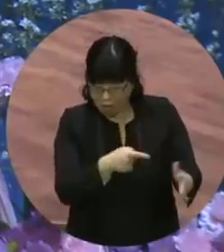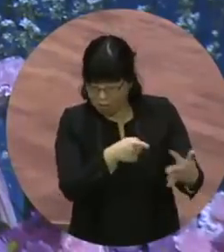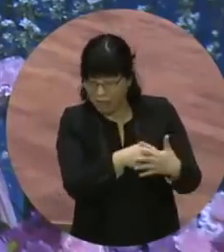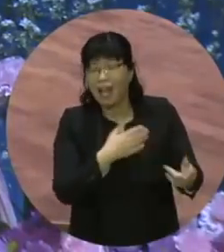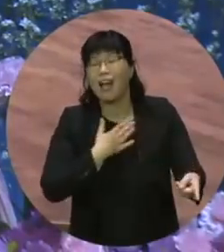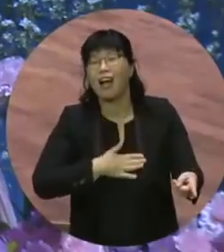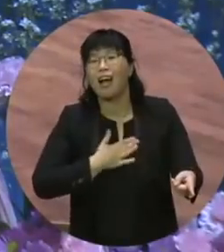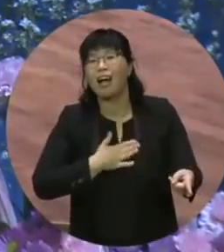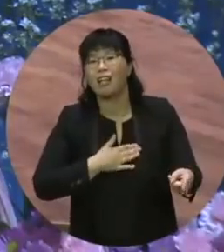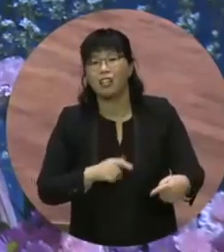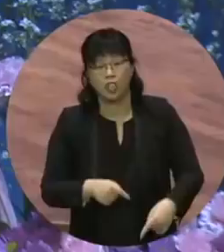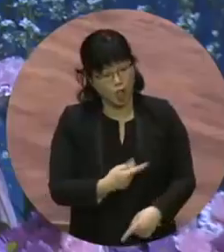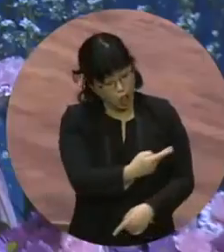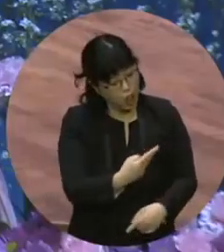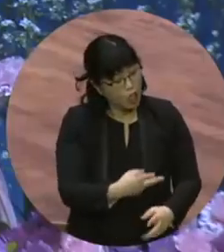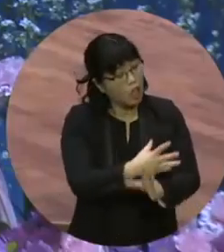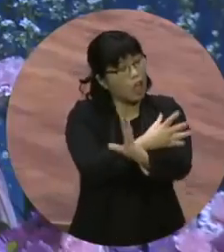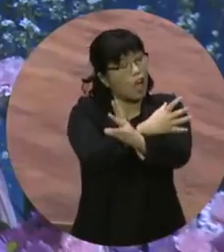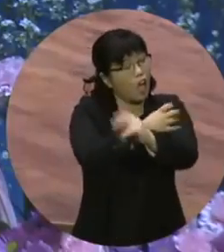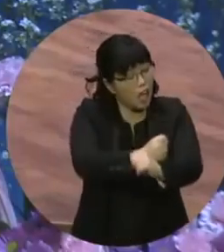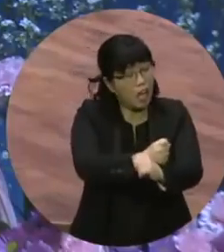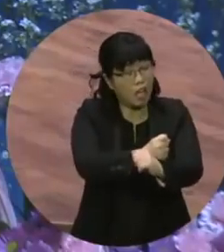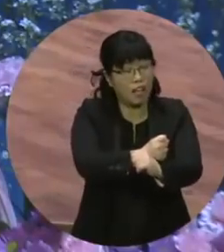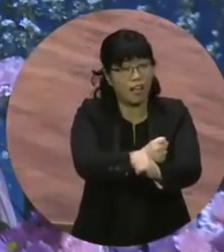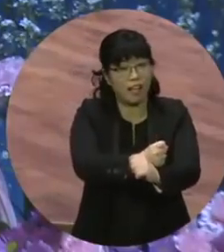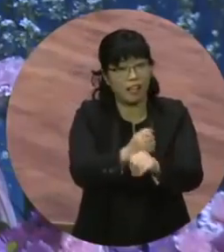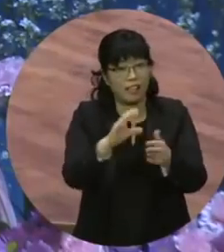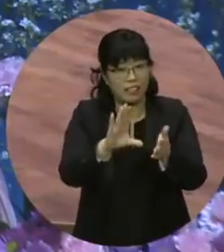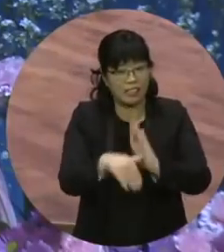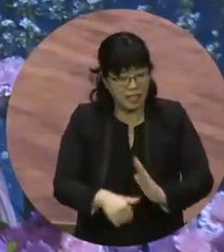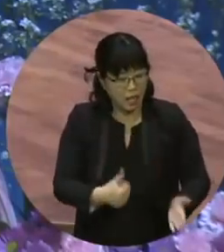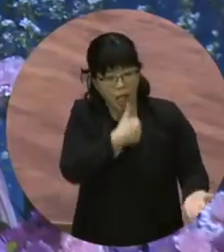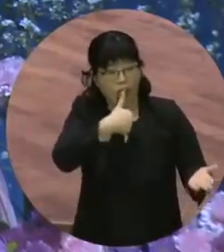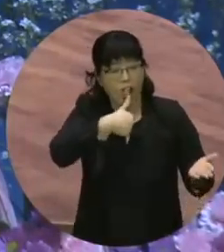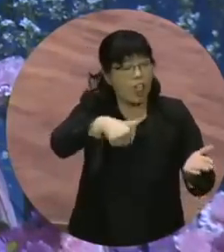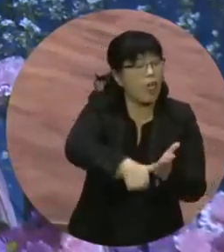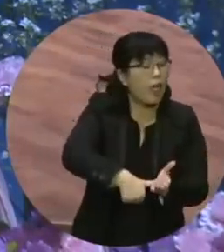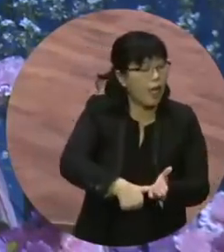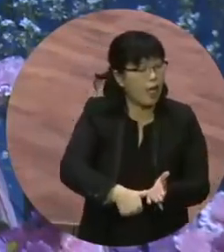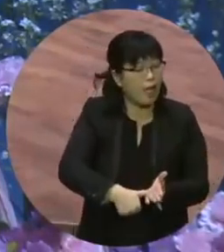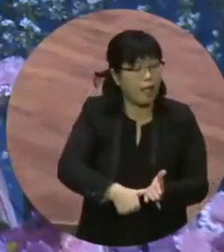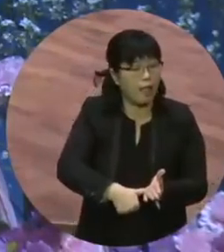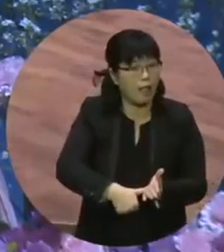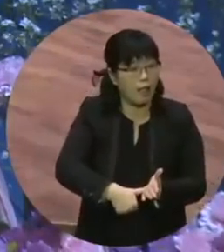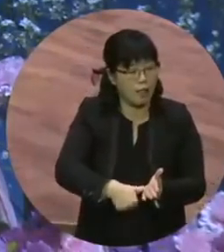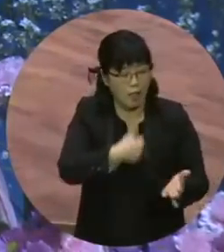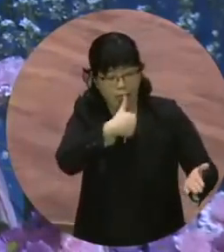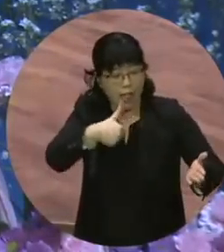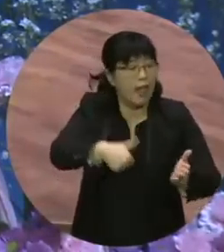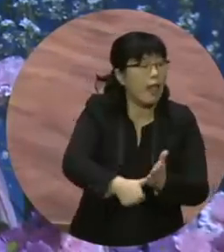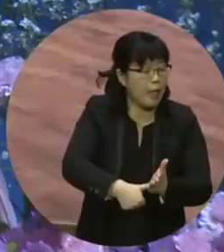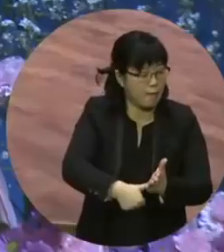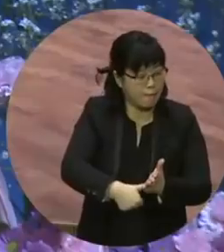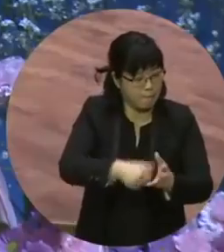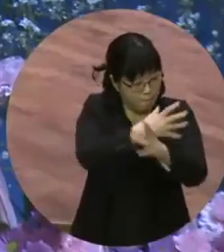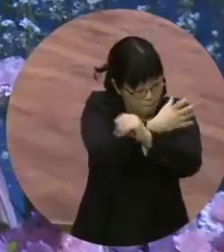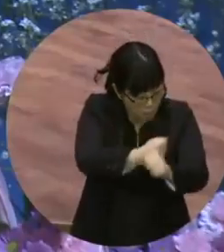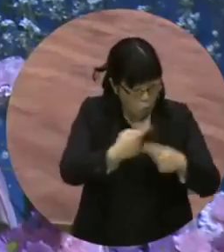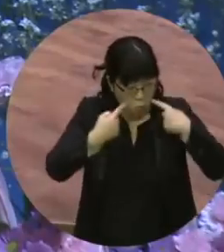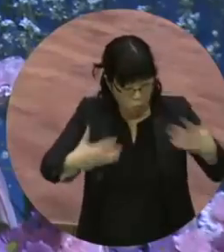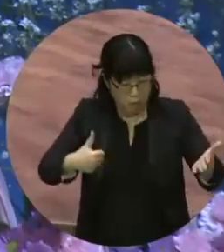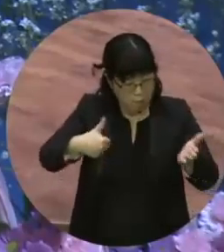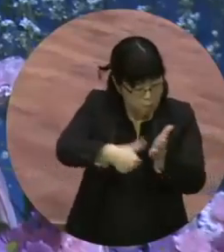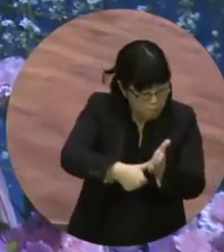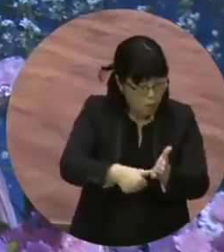계약하자, 도장 찍자, 언약의 표징으로 뭐였냐? 할례를 행하라 그랬어. 할례를.